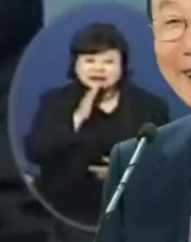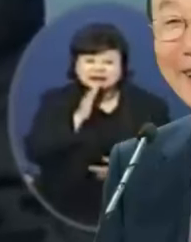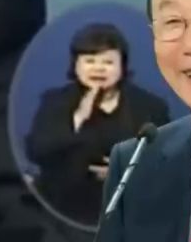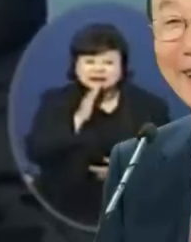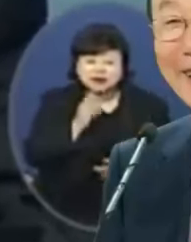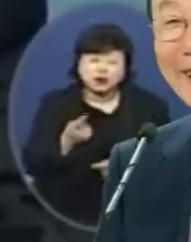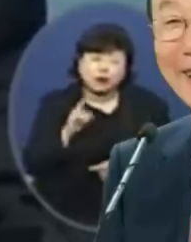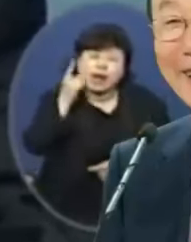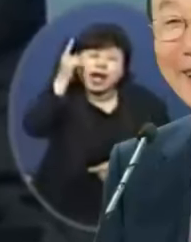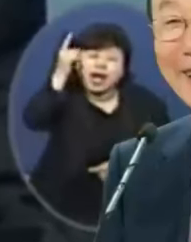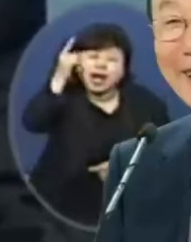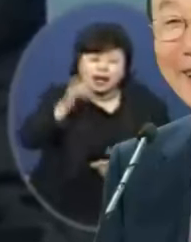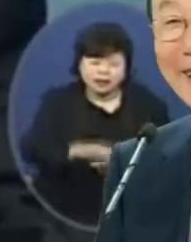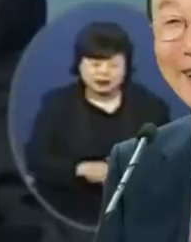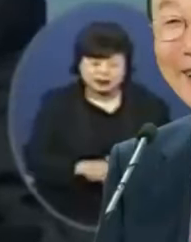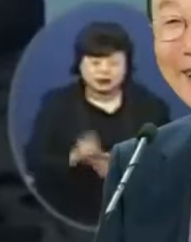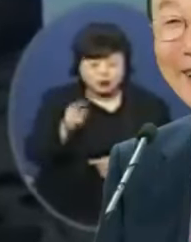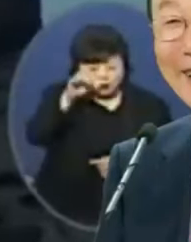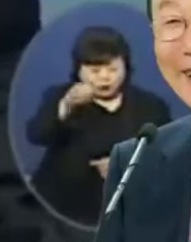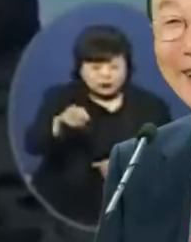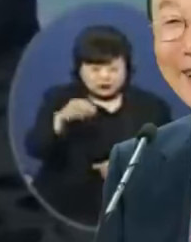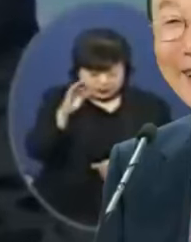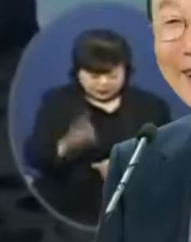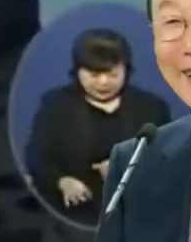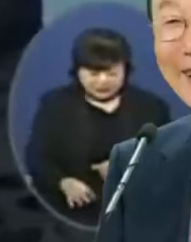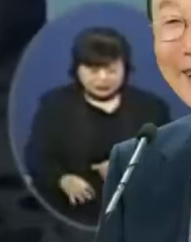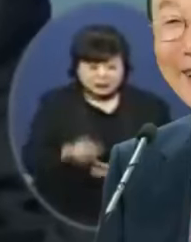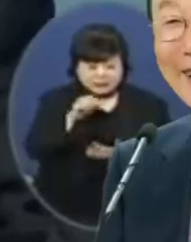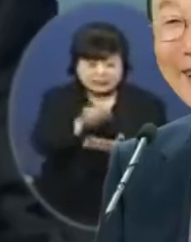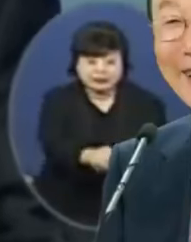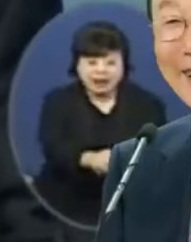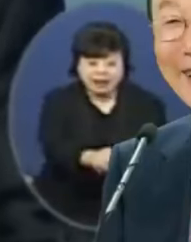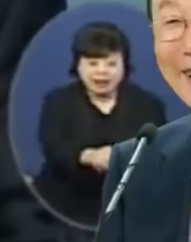높습니다. 높은 곳에서 낮은 것을 지배하고